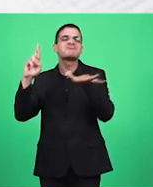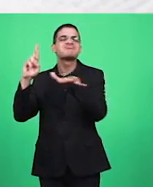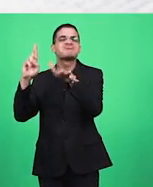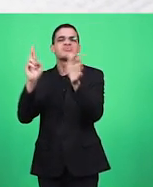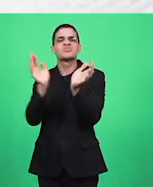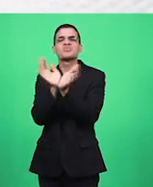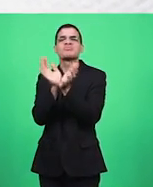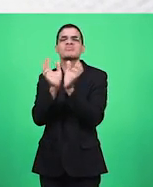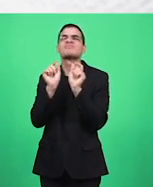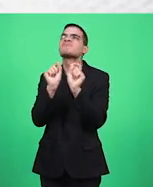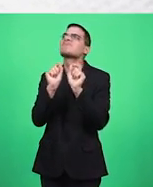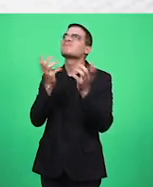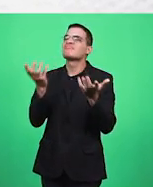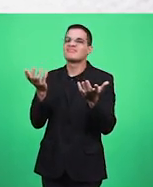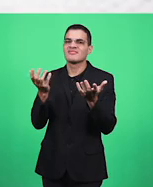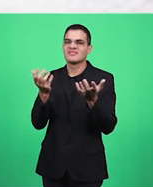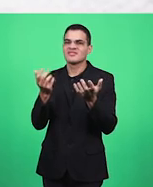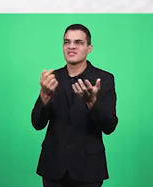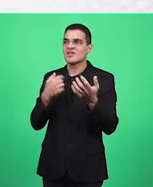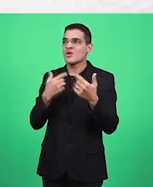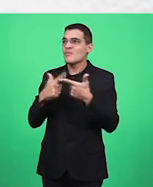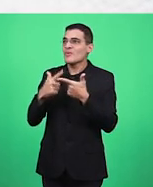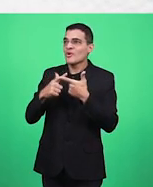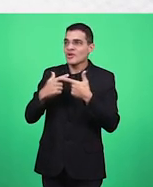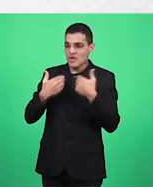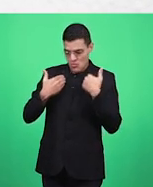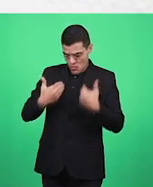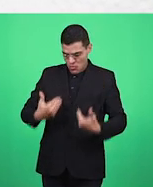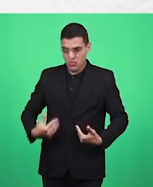Господь, кто они такие,